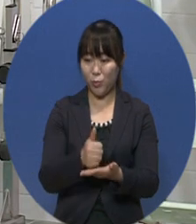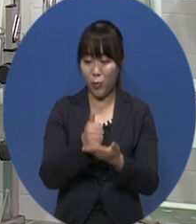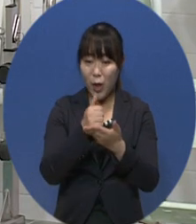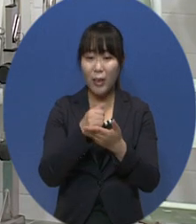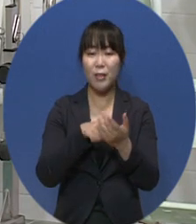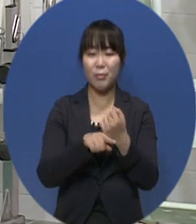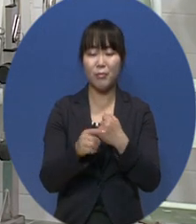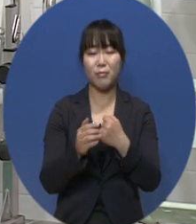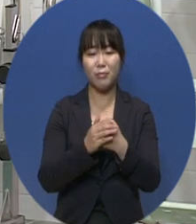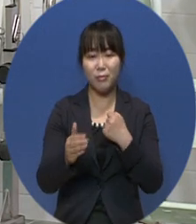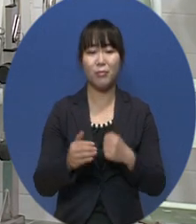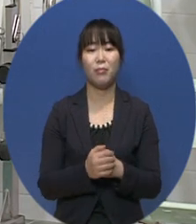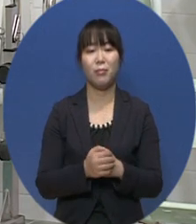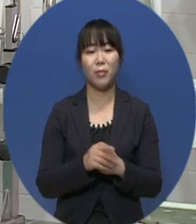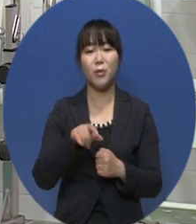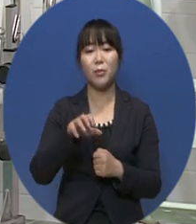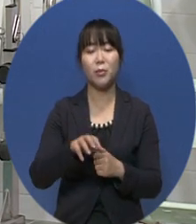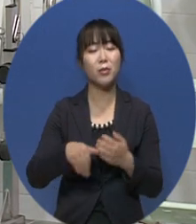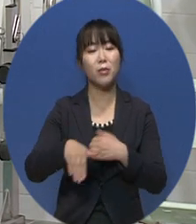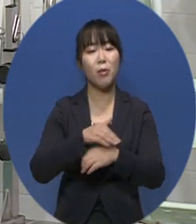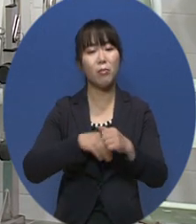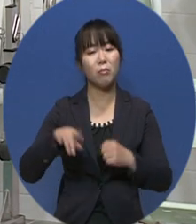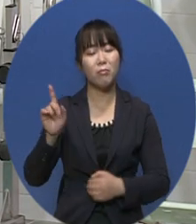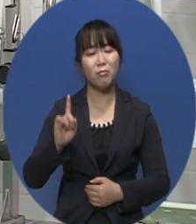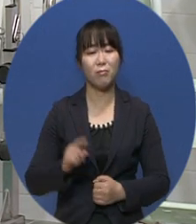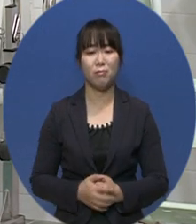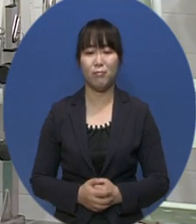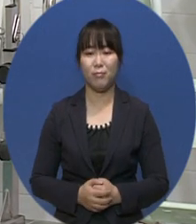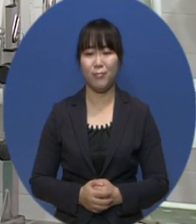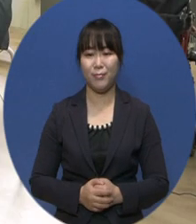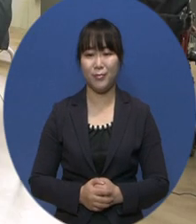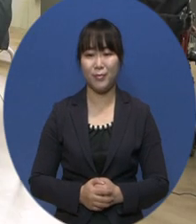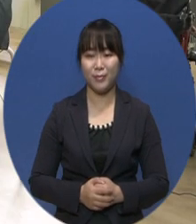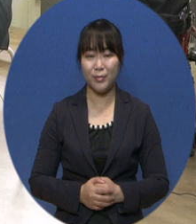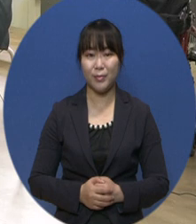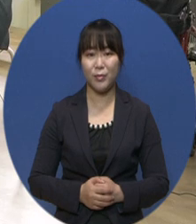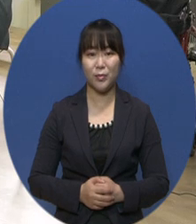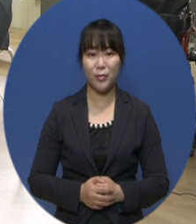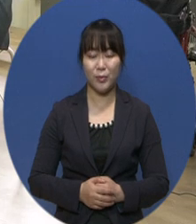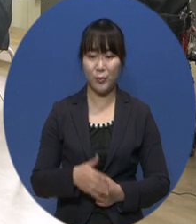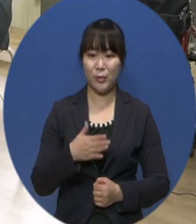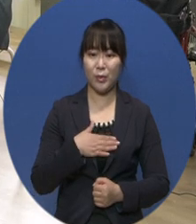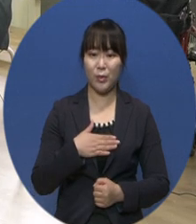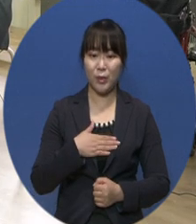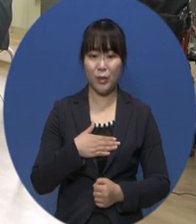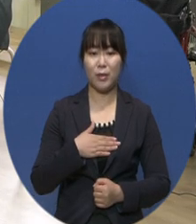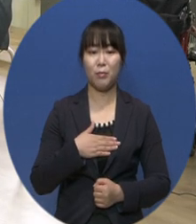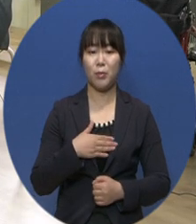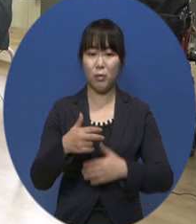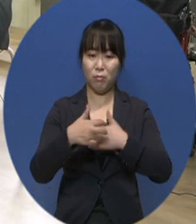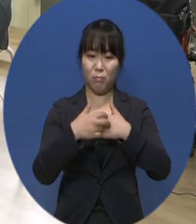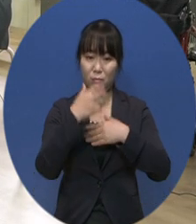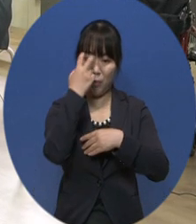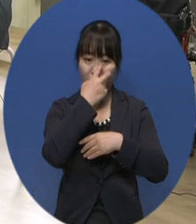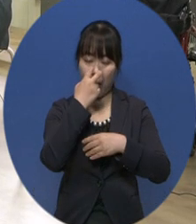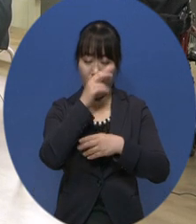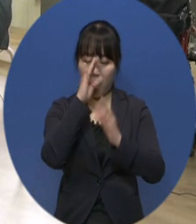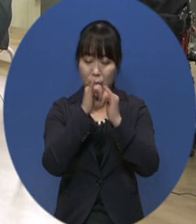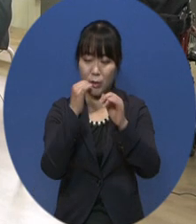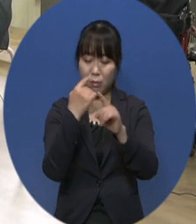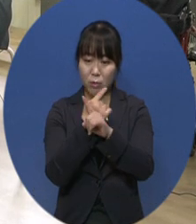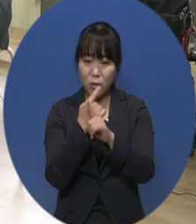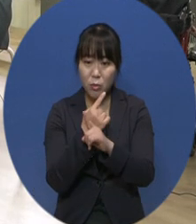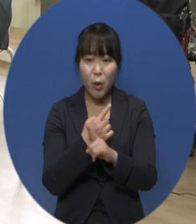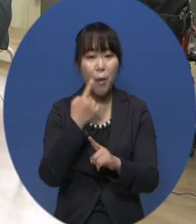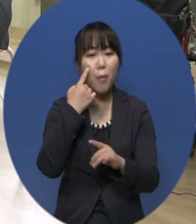우리 국립재활병원은 어때요? 이제 코로나로 인해서 예. 아, 예, 제가 이제 외래에서 요새 환자분들을 진료하다 보면